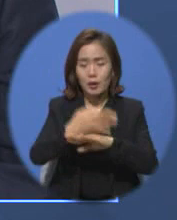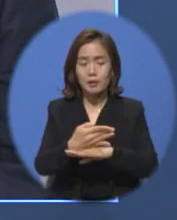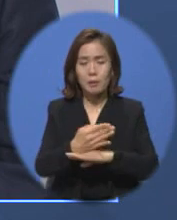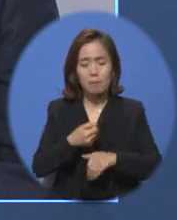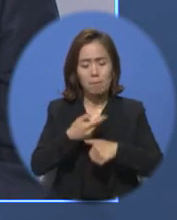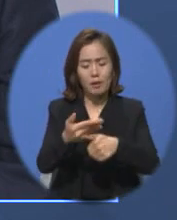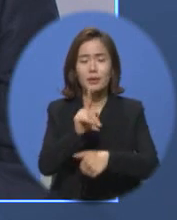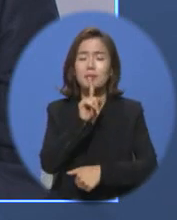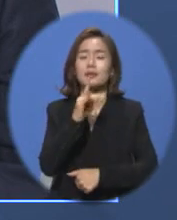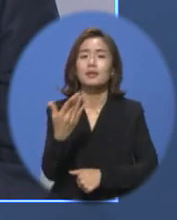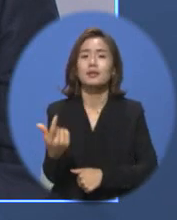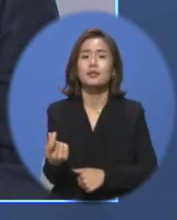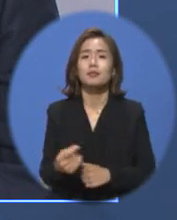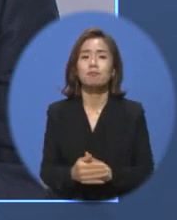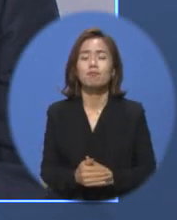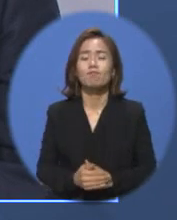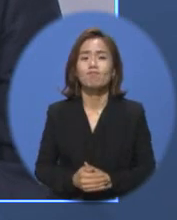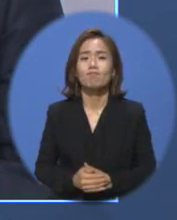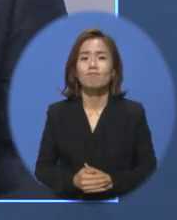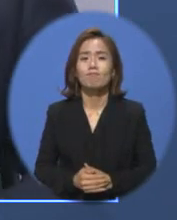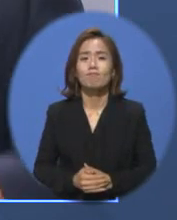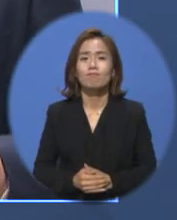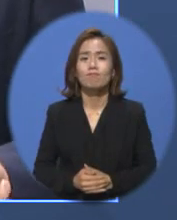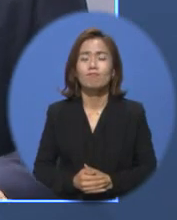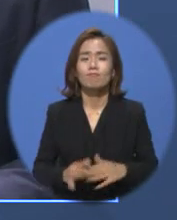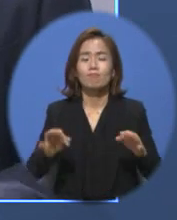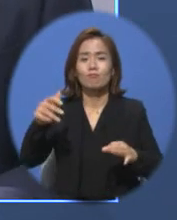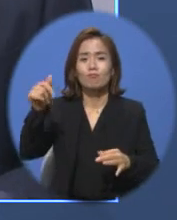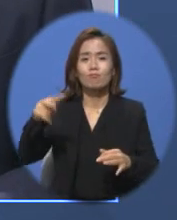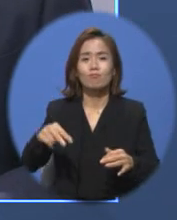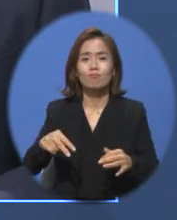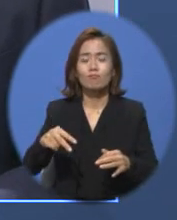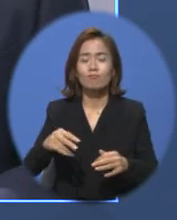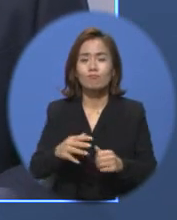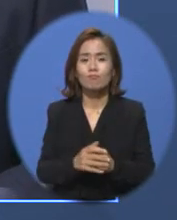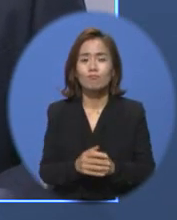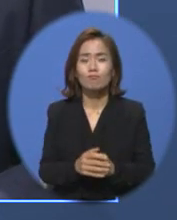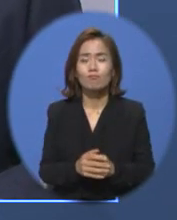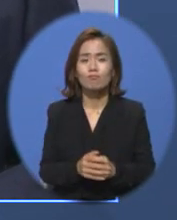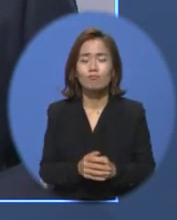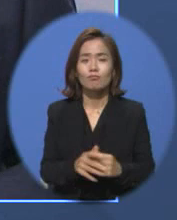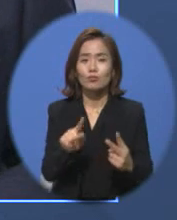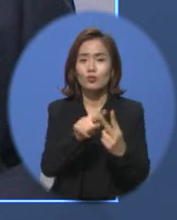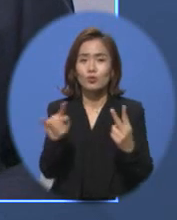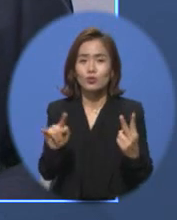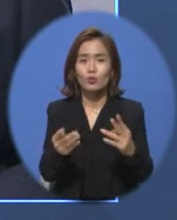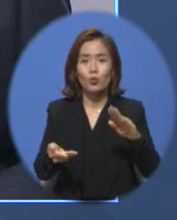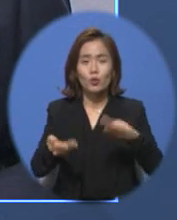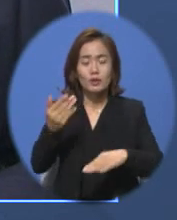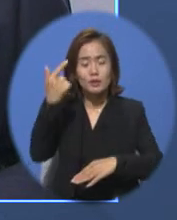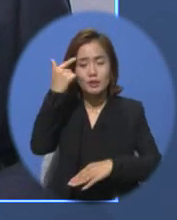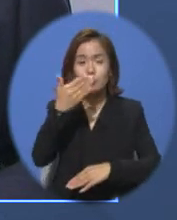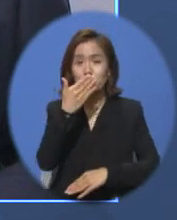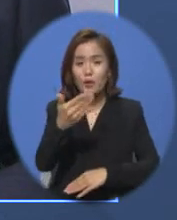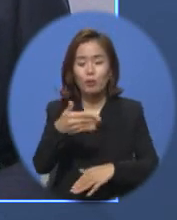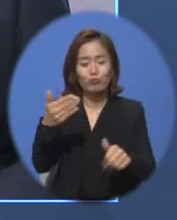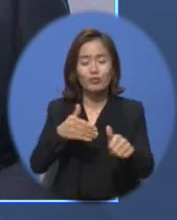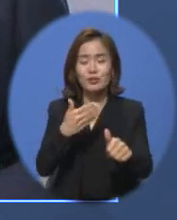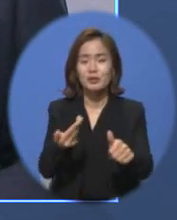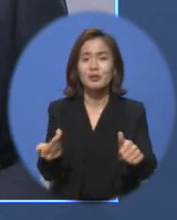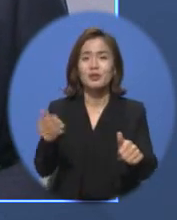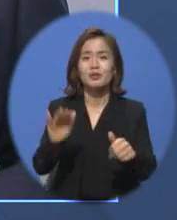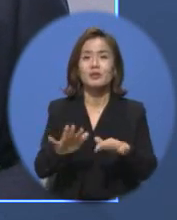고생각합니다 . 예.후보자김경진. 질문은최소두명이상의후보자에게해주시기바랍니다 .아까그질문을드렸잖아요